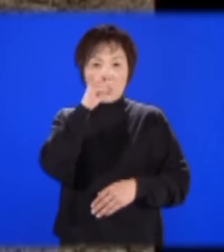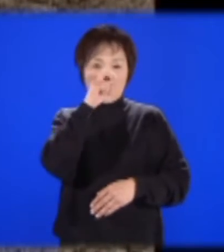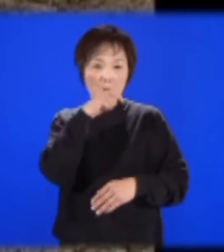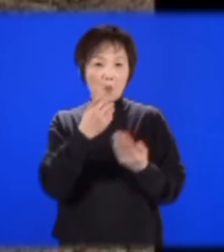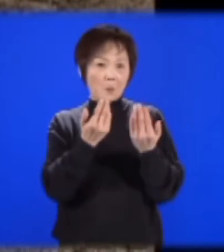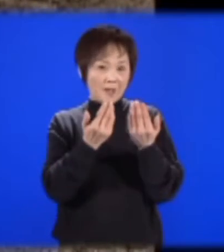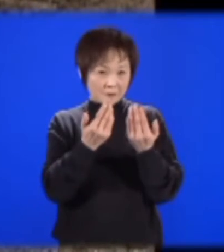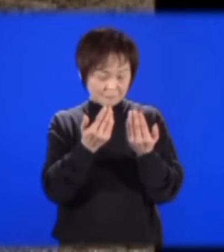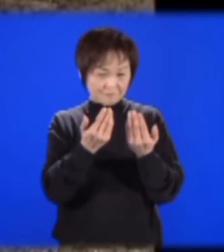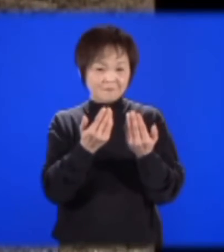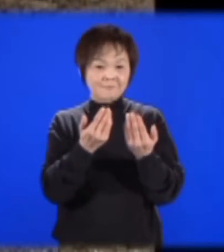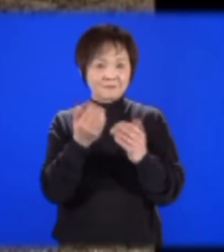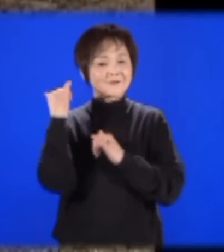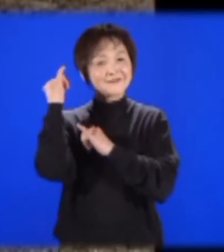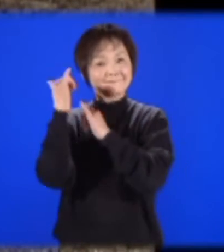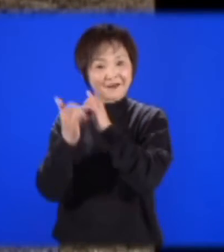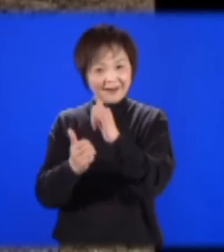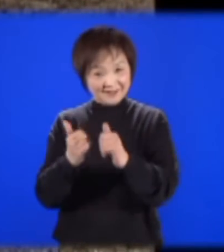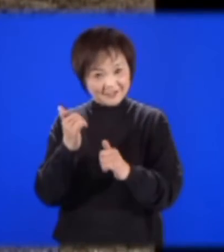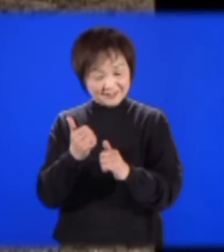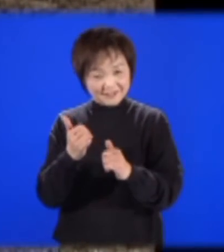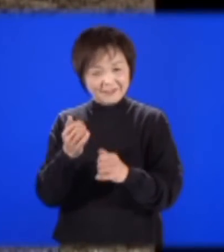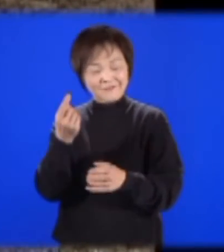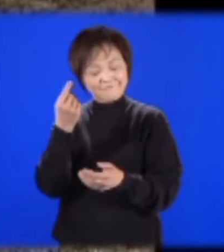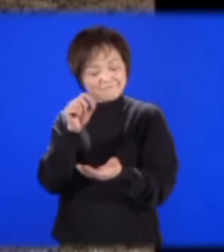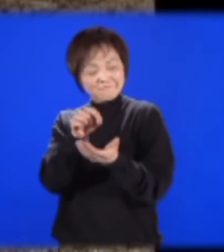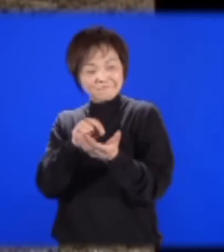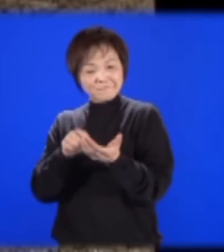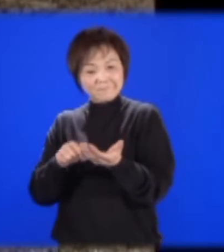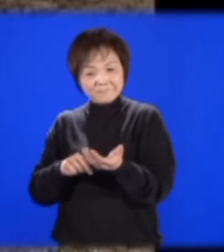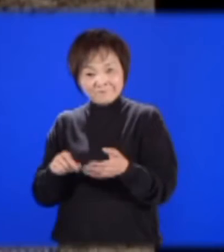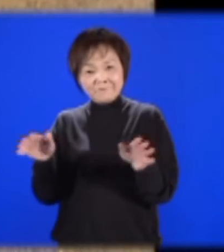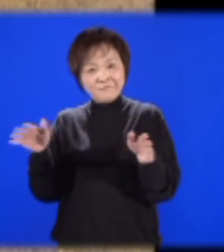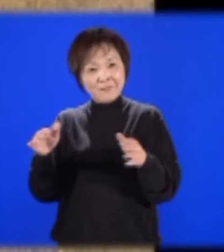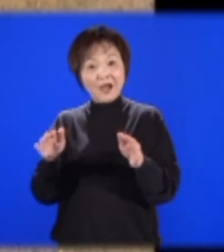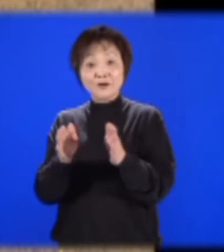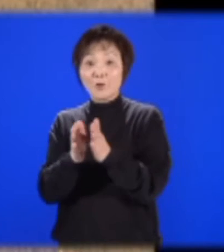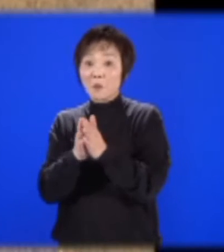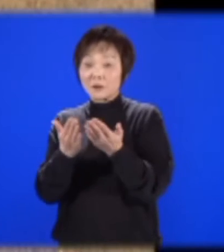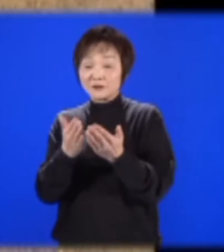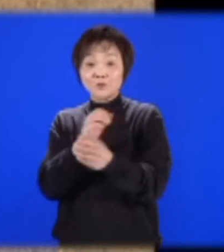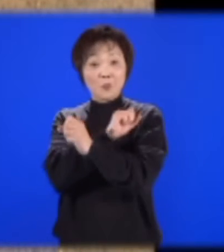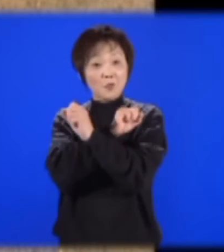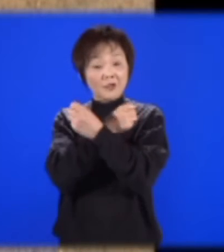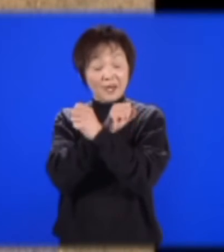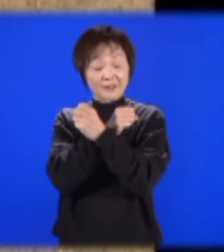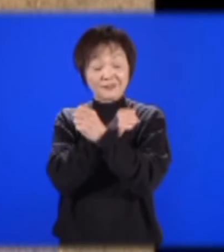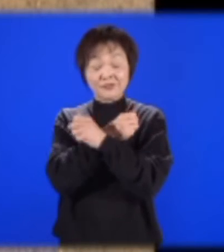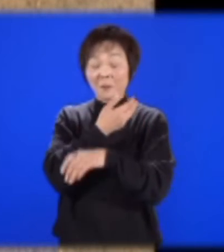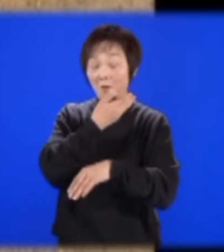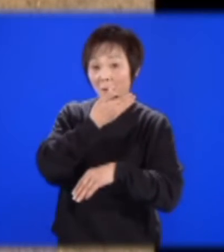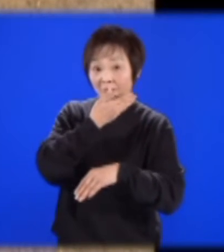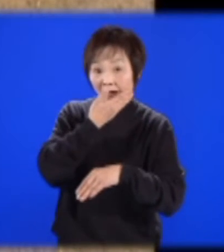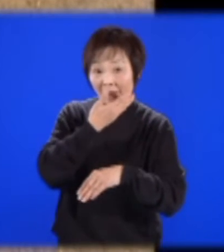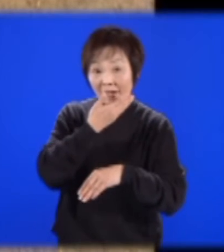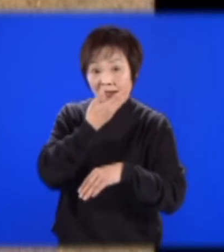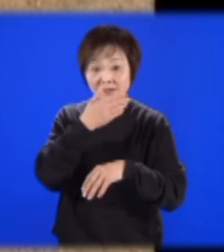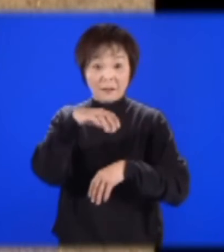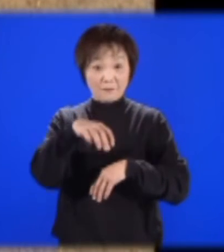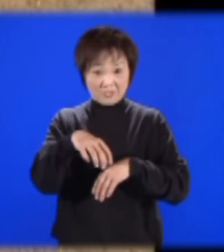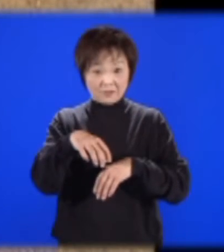考古学だけでなく、古代史や万葉集の研究にも一石を投じる重要な遺跡